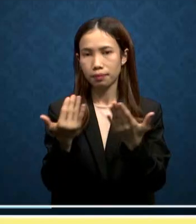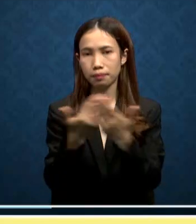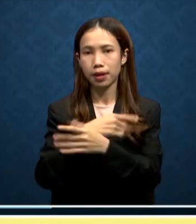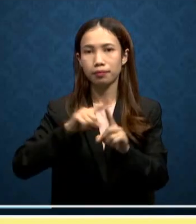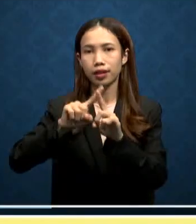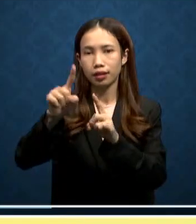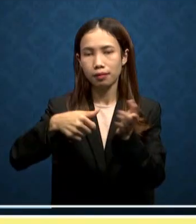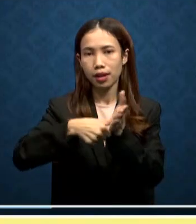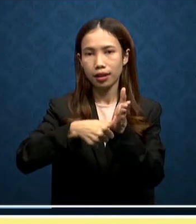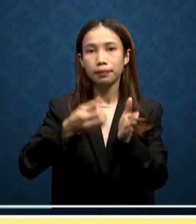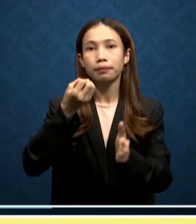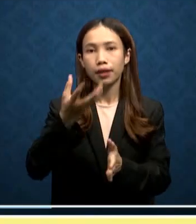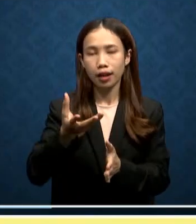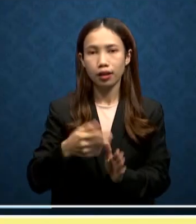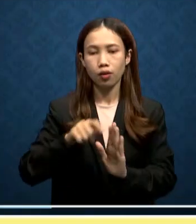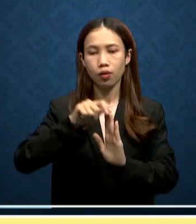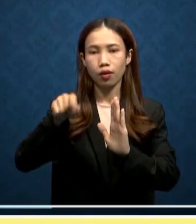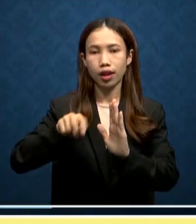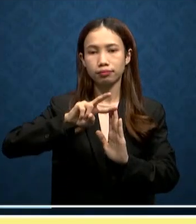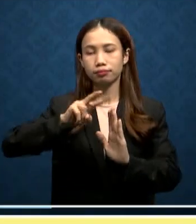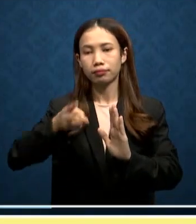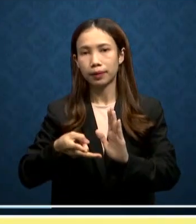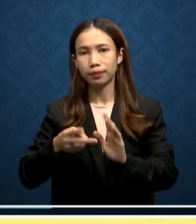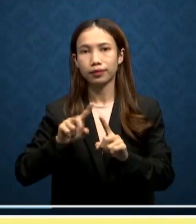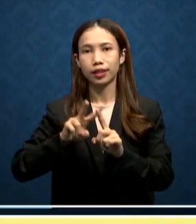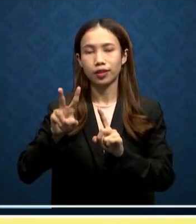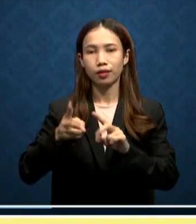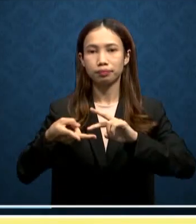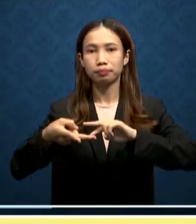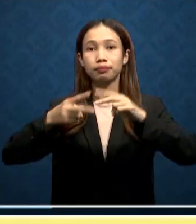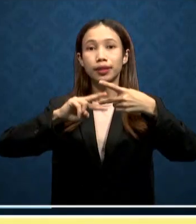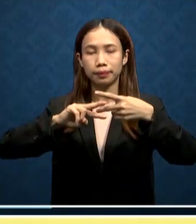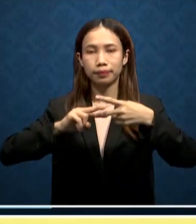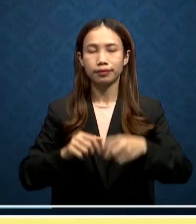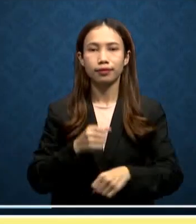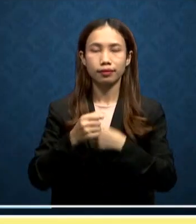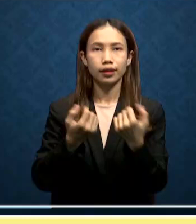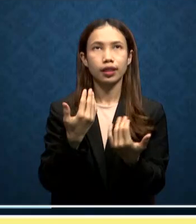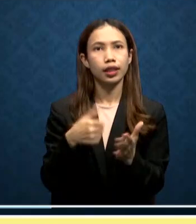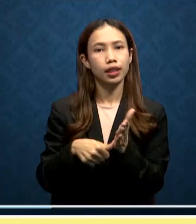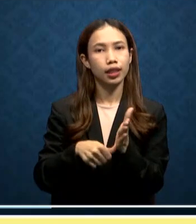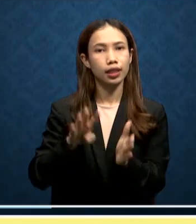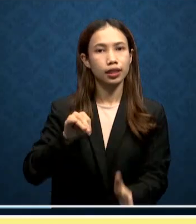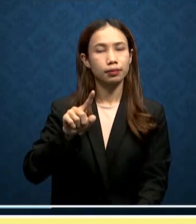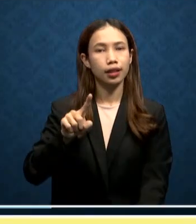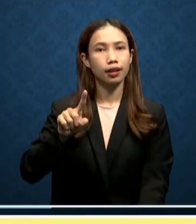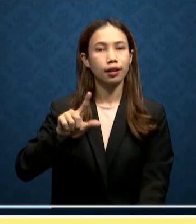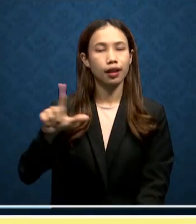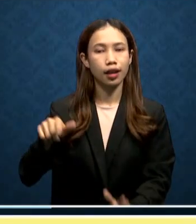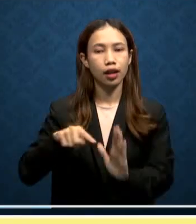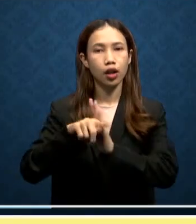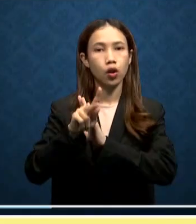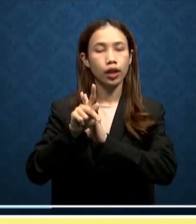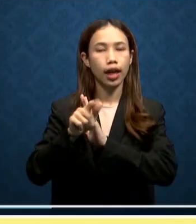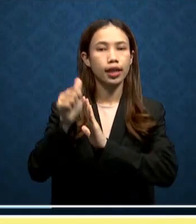หนี้มากที่สุดนะนครราชสีมาลงเป็นลำดับ 2 41ล้านขอนแก่นเนี่ยลำดับ 3